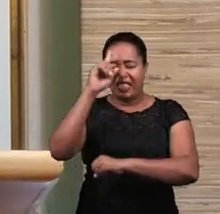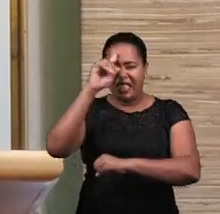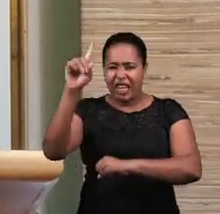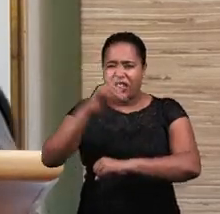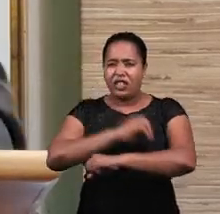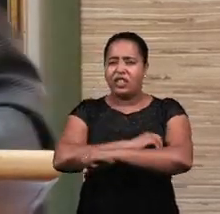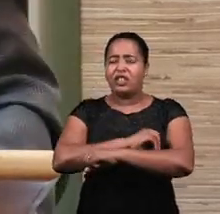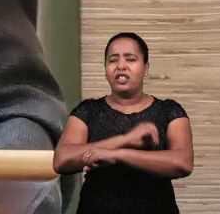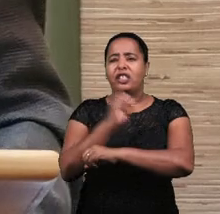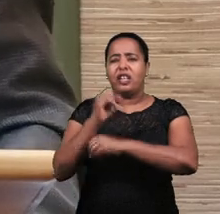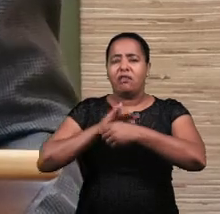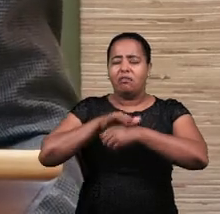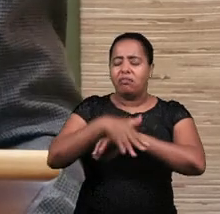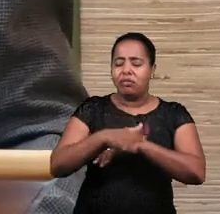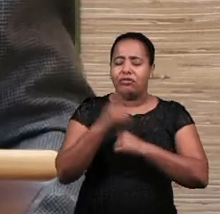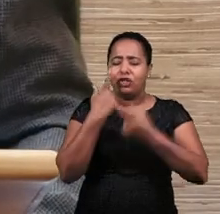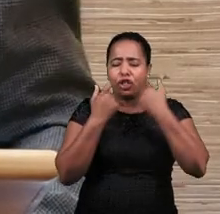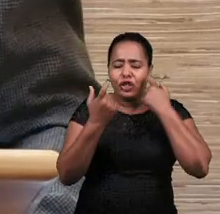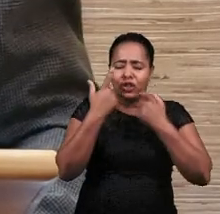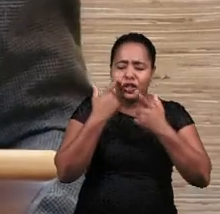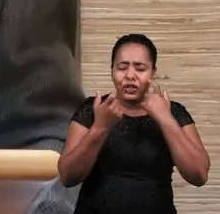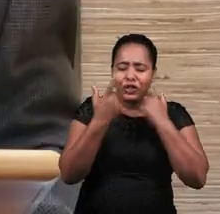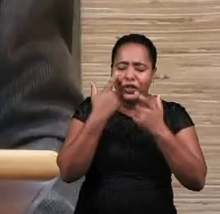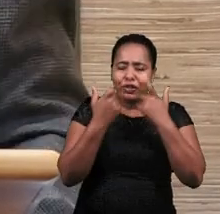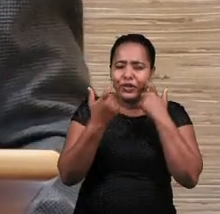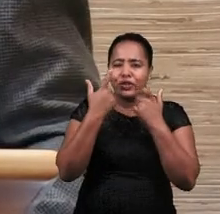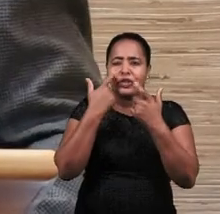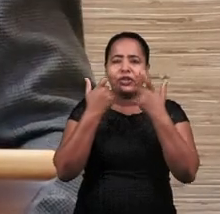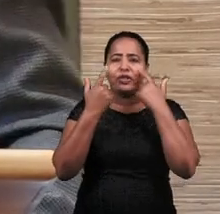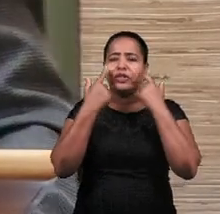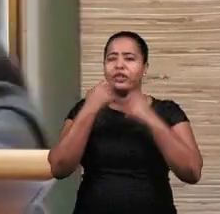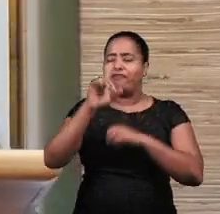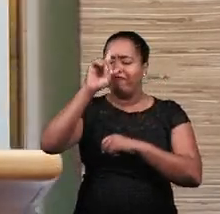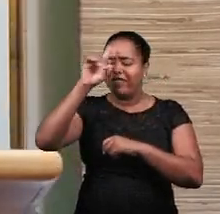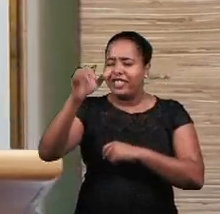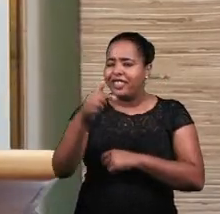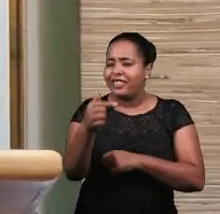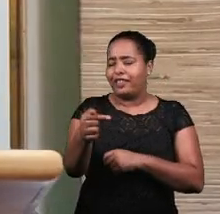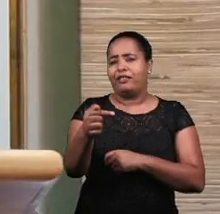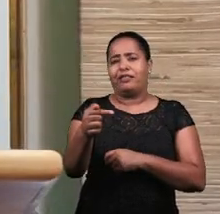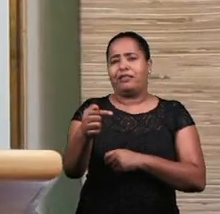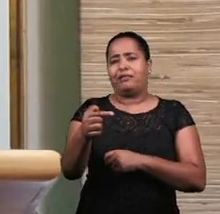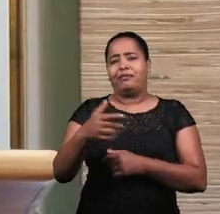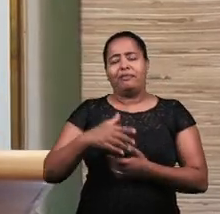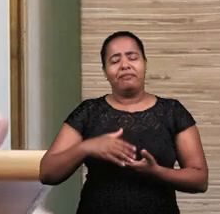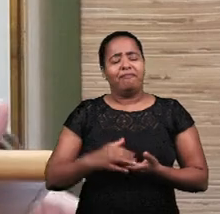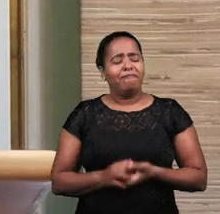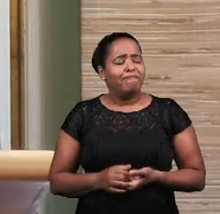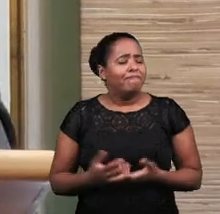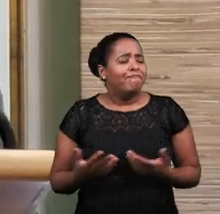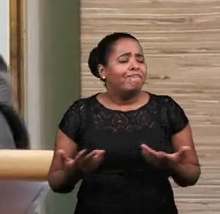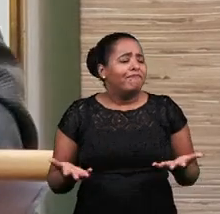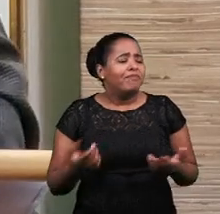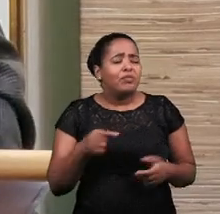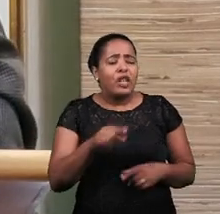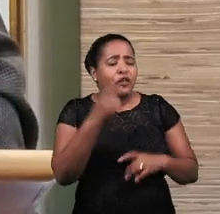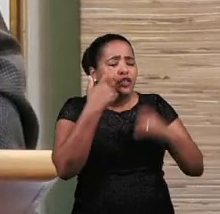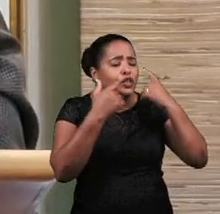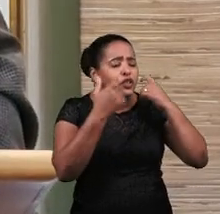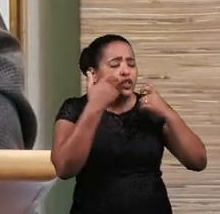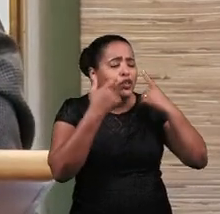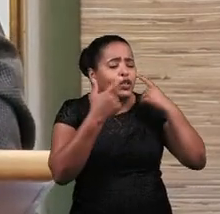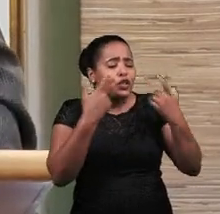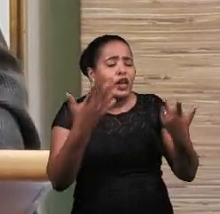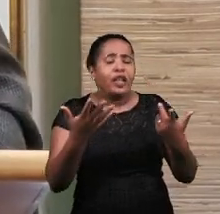on va se marier et pendant la fête, la femme, elle pleure pendant 7 jours. On va dire, mais qu'est-ce que se passe?